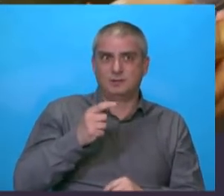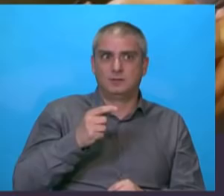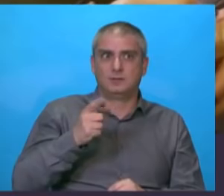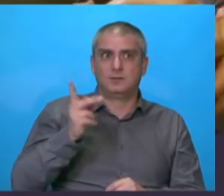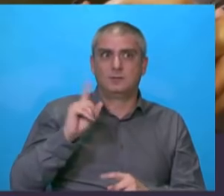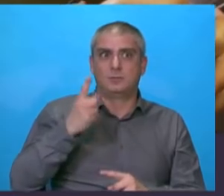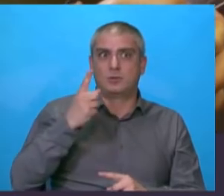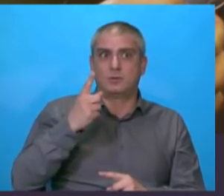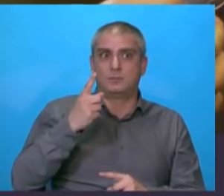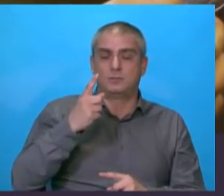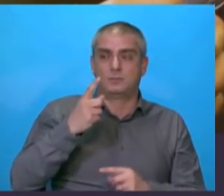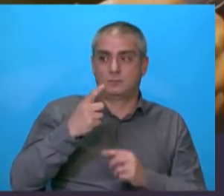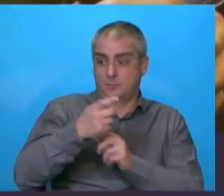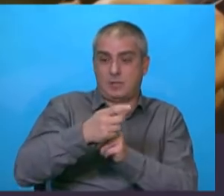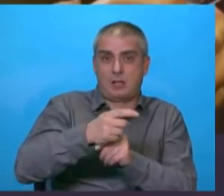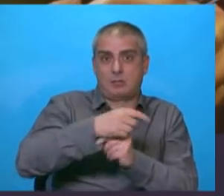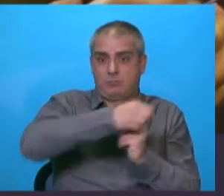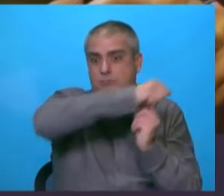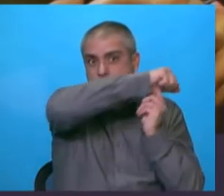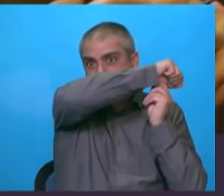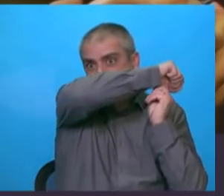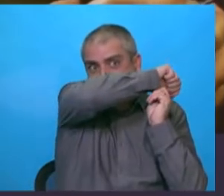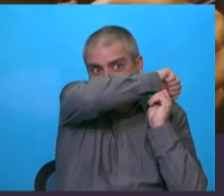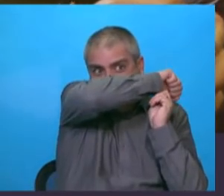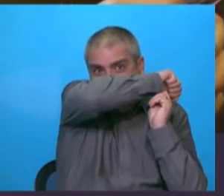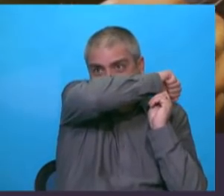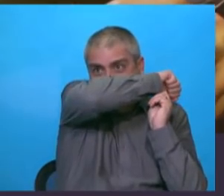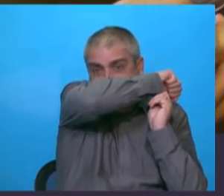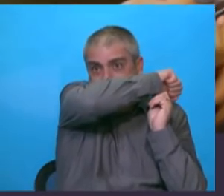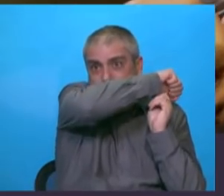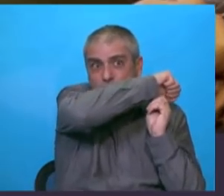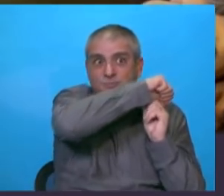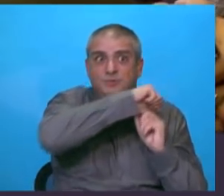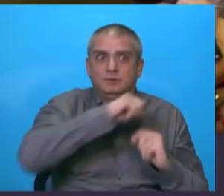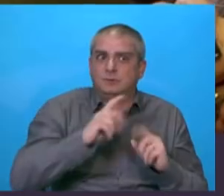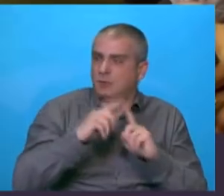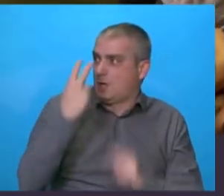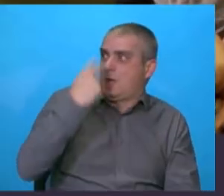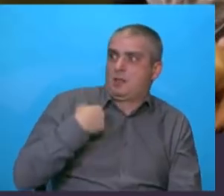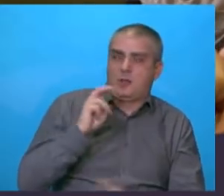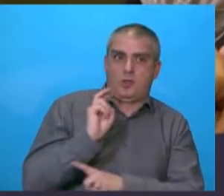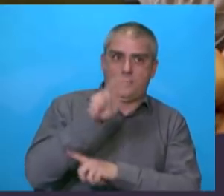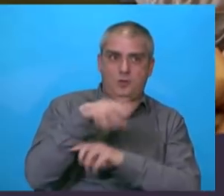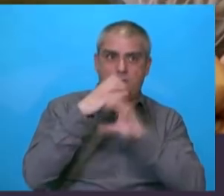והיא פתאום הסתירה את הפנים מהשרוול שלה. ברגע שהיא רואה